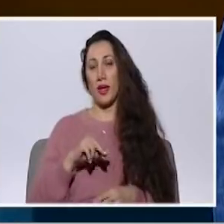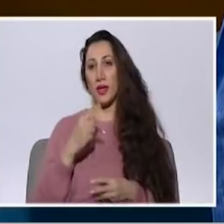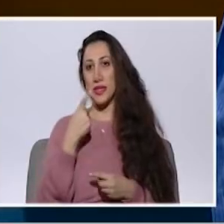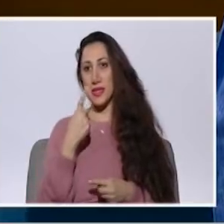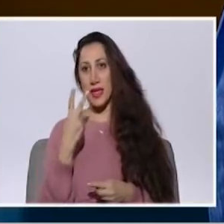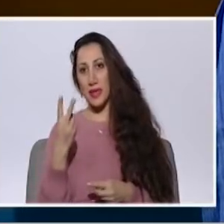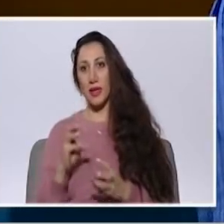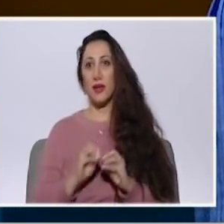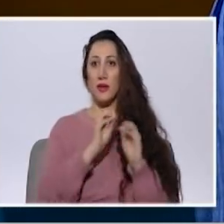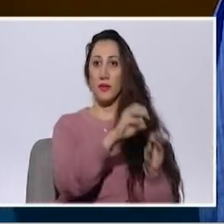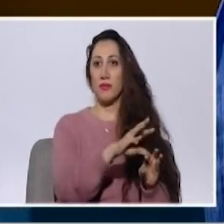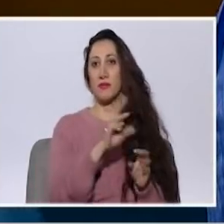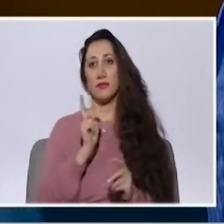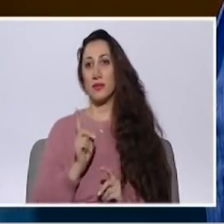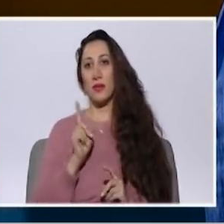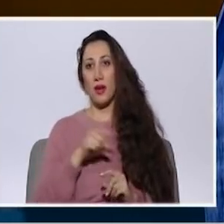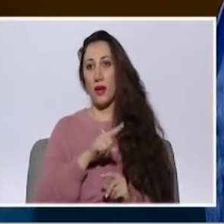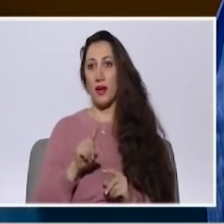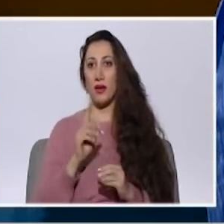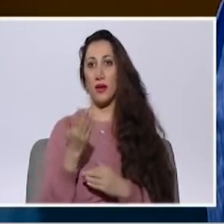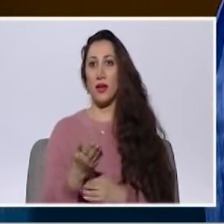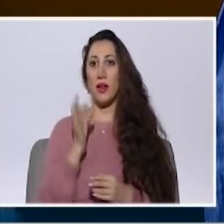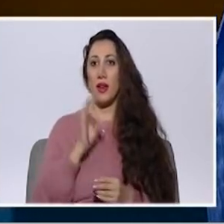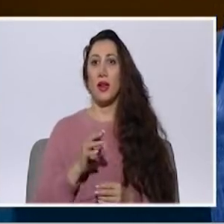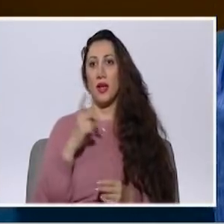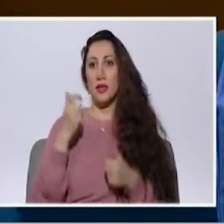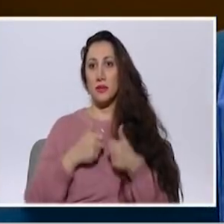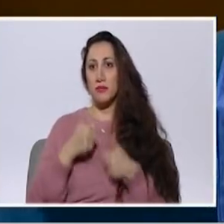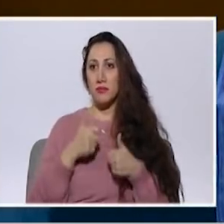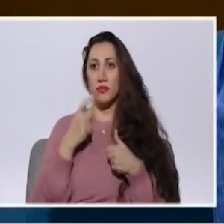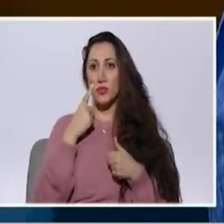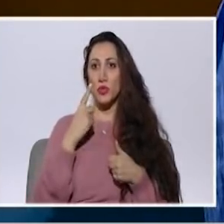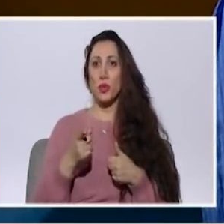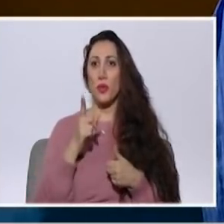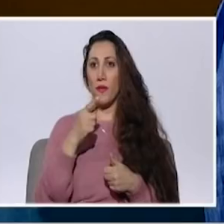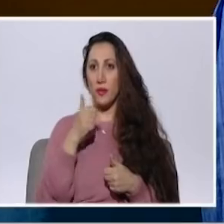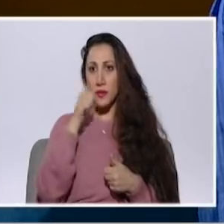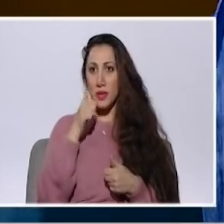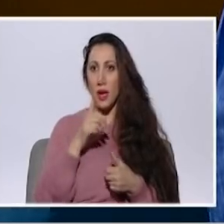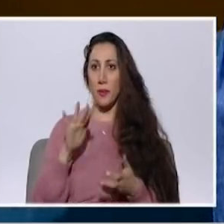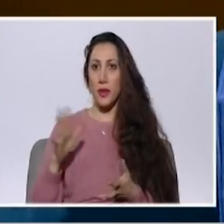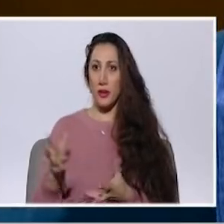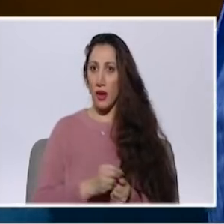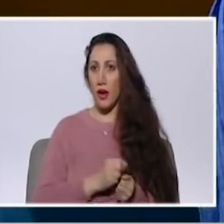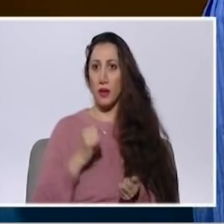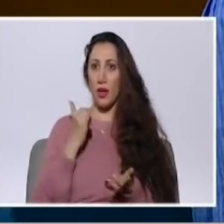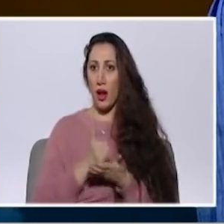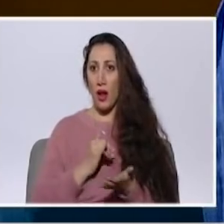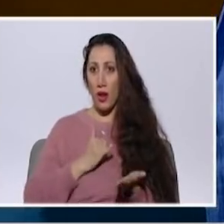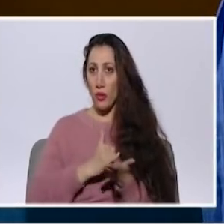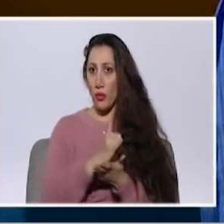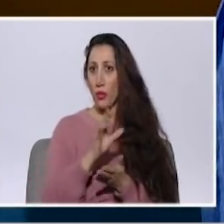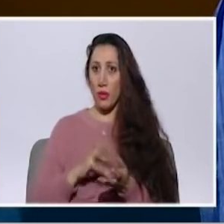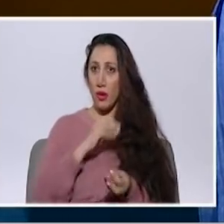الاحتضان بيكون مندوب من وزارة الداخلية ووزارة الصحة والأسرة والطفولة كذا حد.